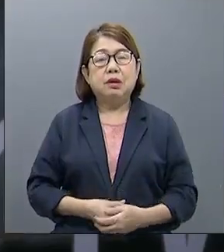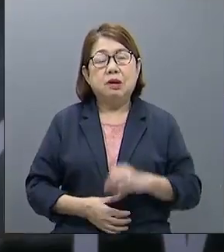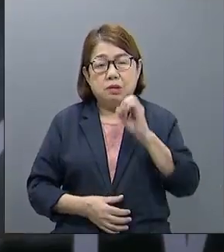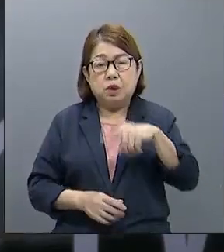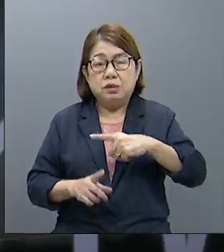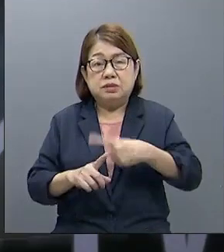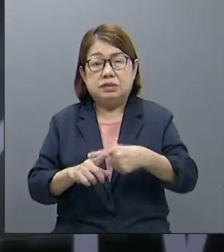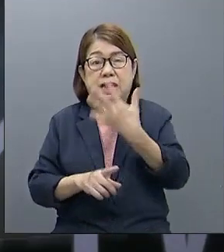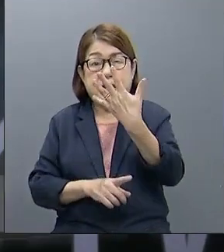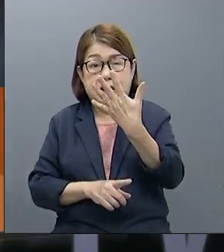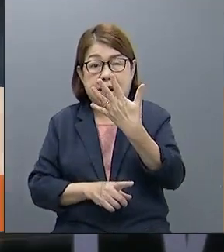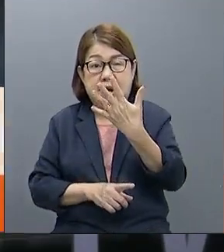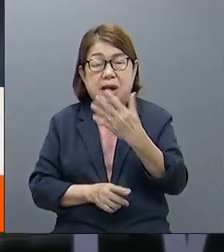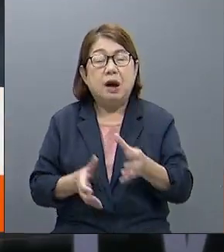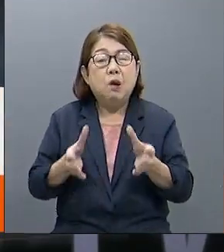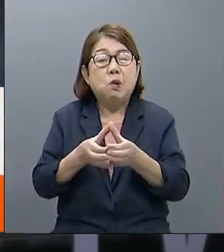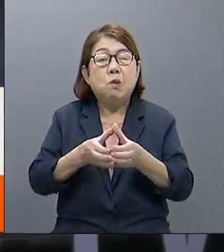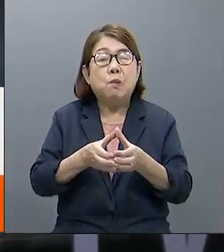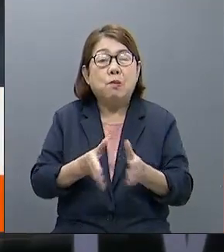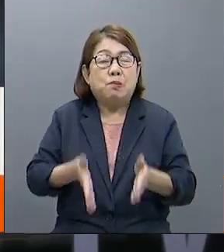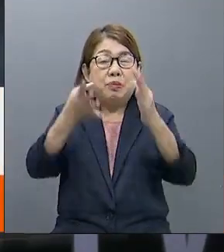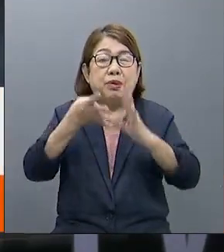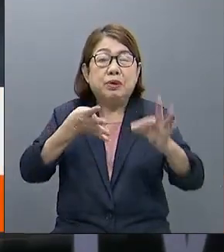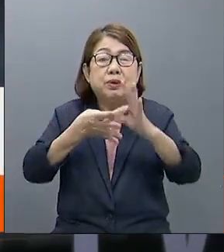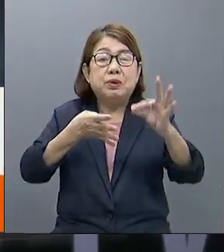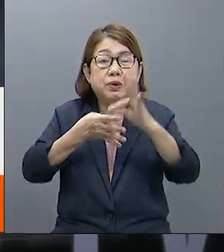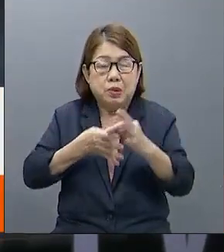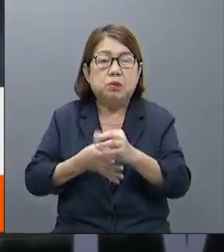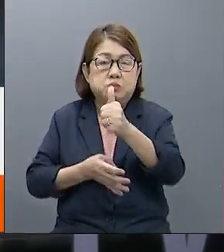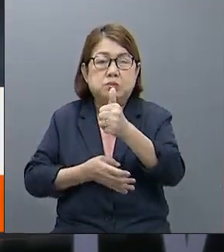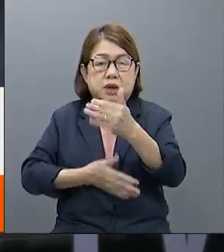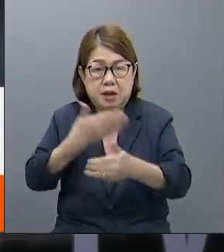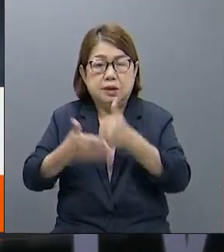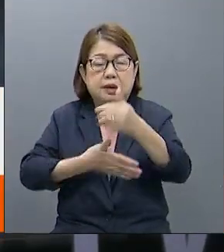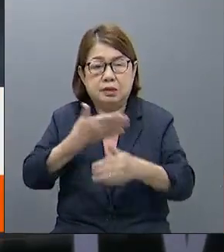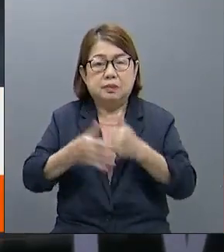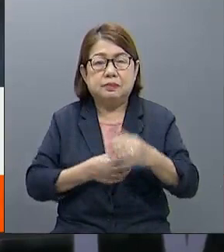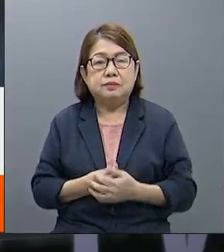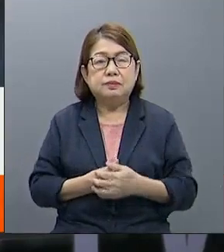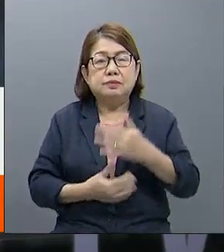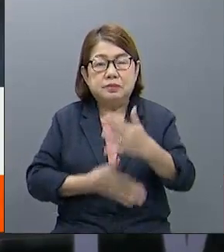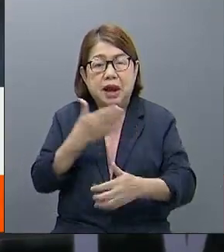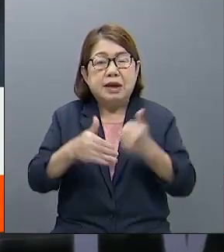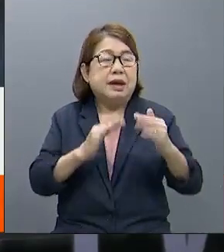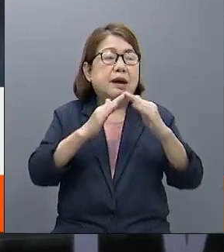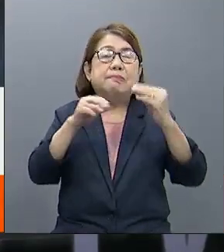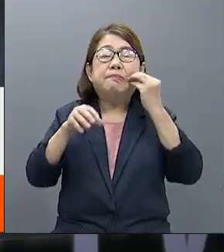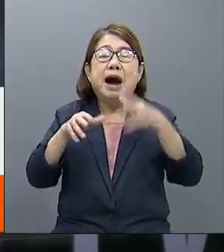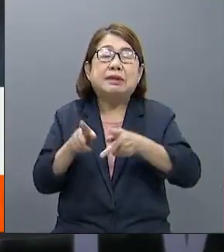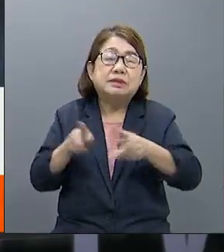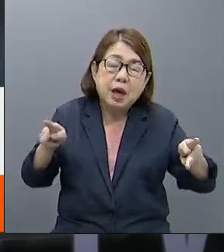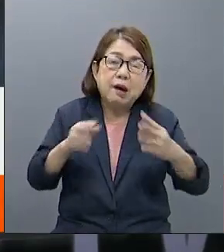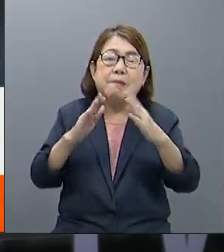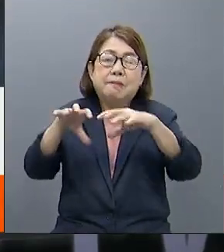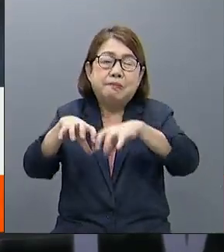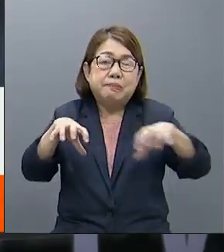ซลล์เรทเดือนแรกของกลุ่มคอนโดเนี่ยยังอยู่ในระดับที่สูงอยู่นะครับอยู่ในระดับที่สูงกว่าแนวราบอยู่แล้วแล้วก็โ